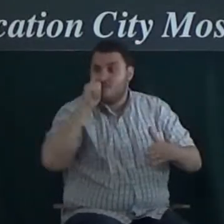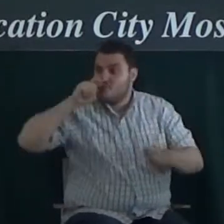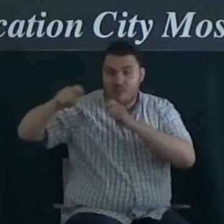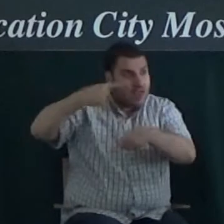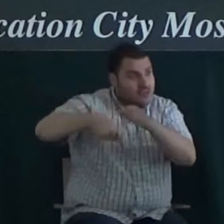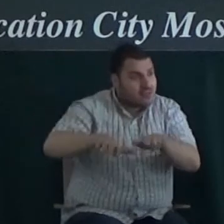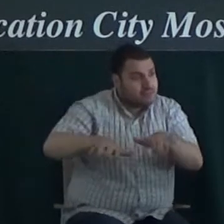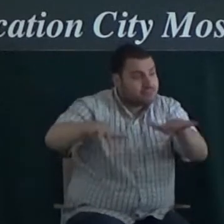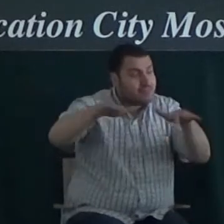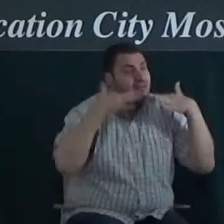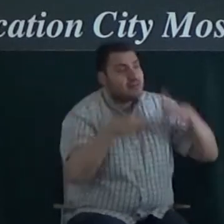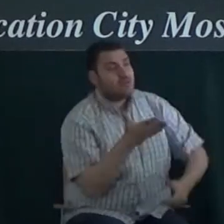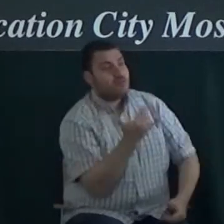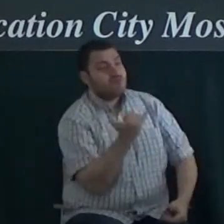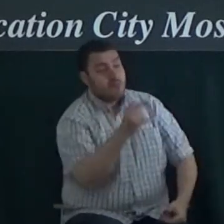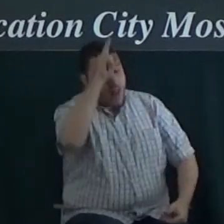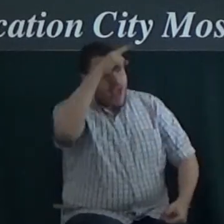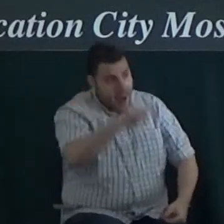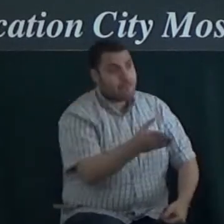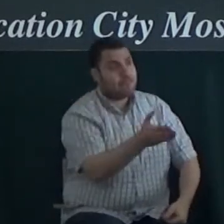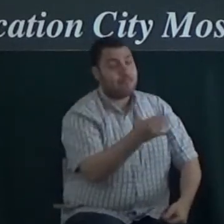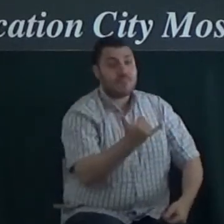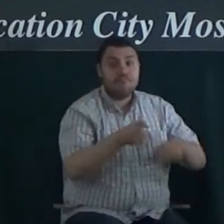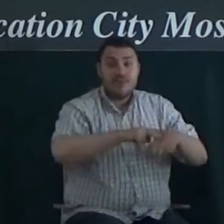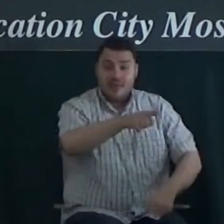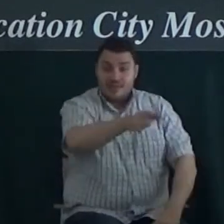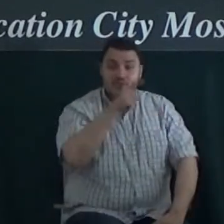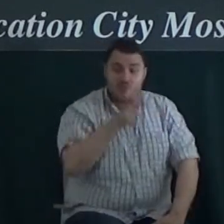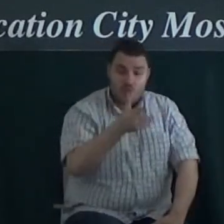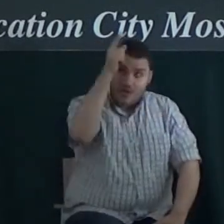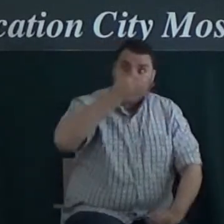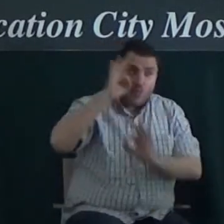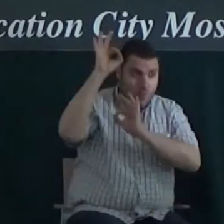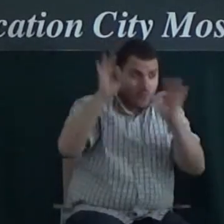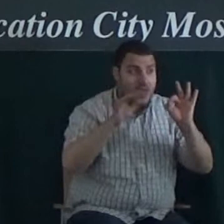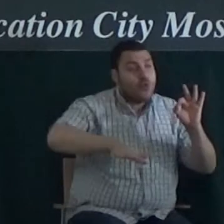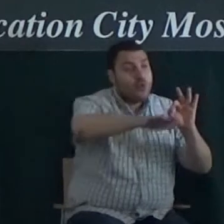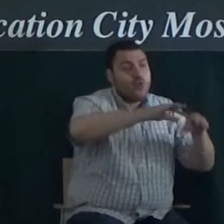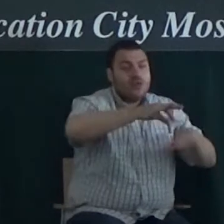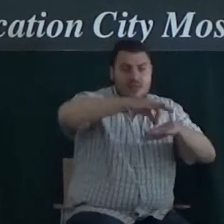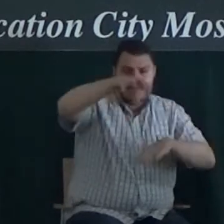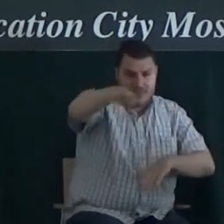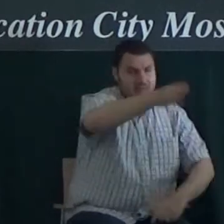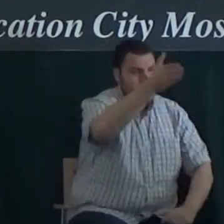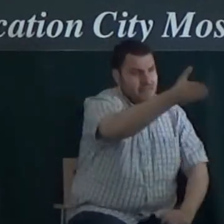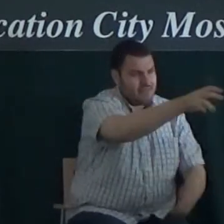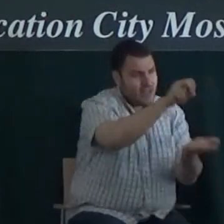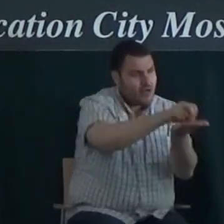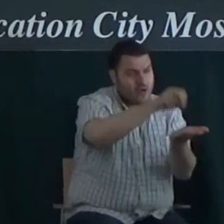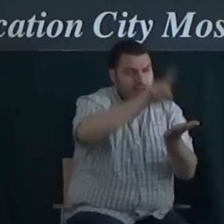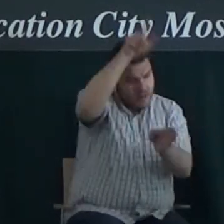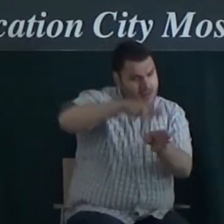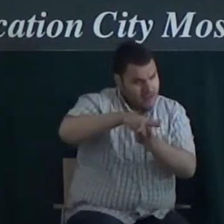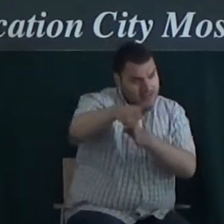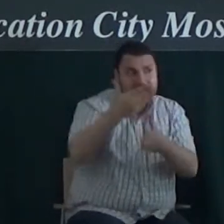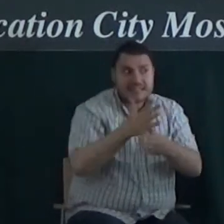فيما شابه ذلك. يقول الله عز وجل: وتلك القرى أهلكناهم لما ظلموا وجعلنا